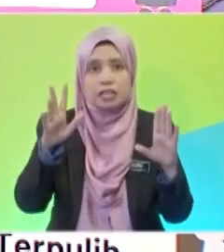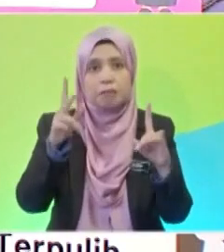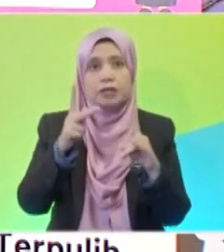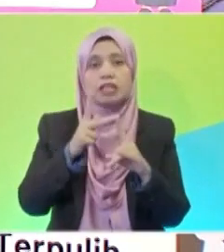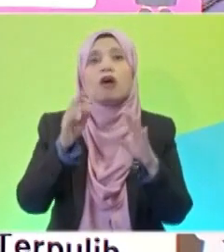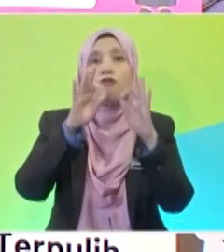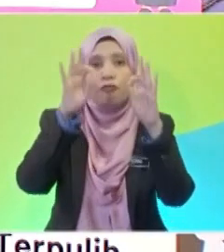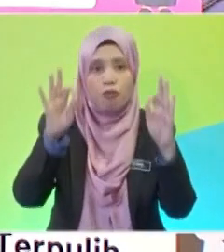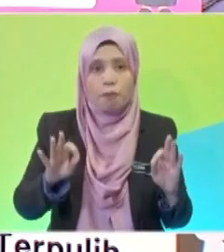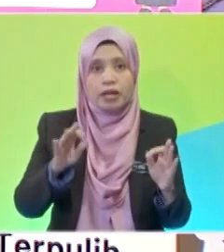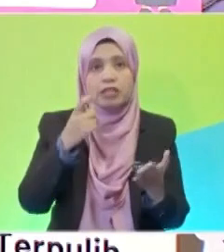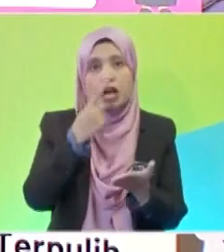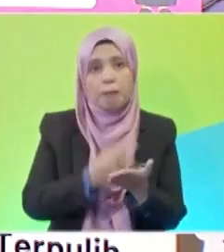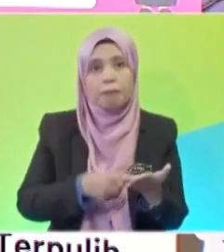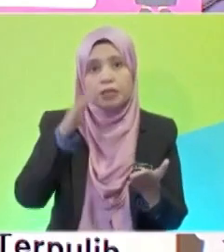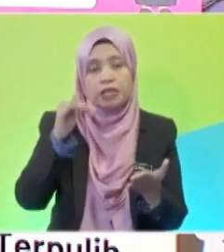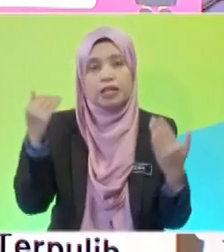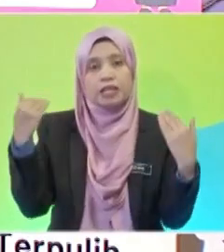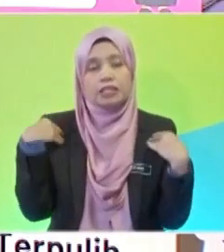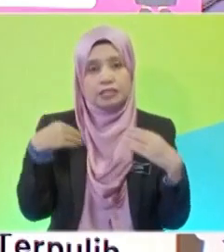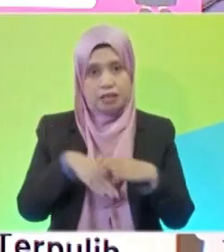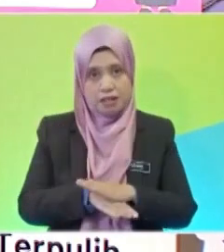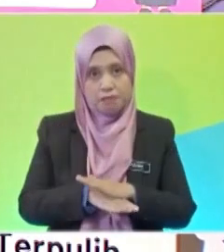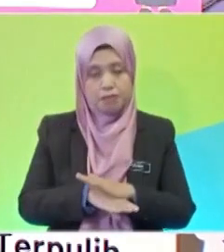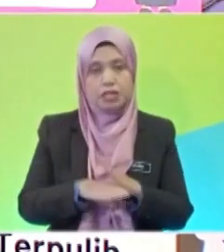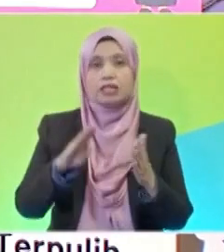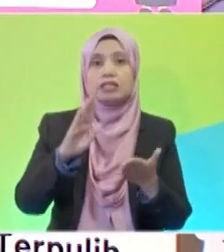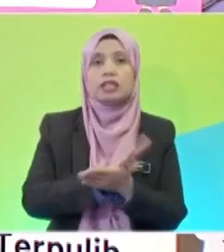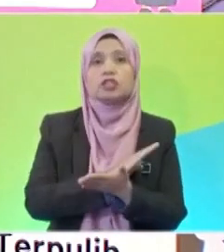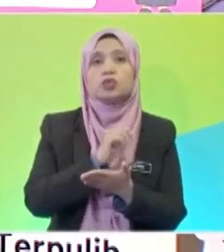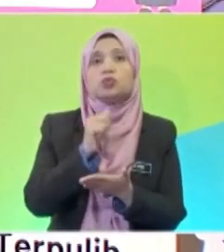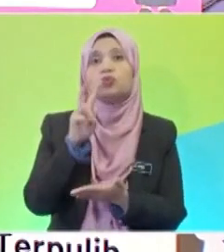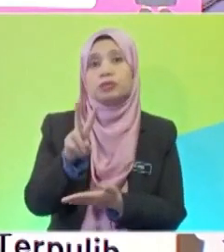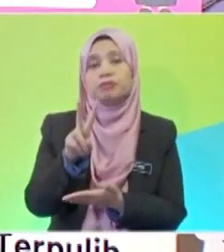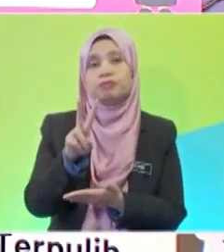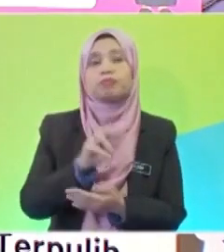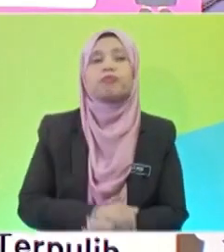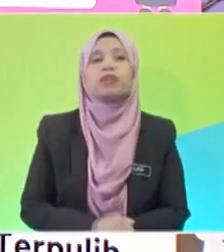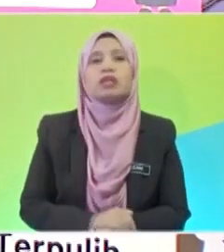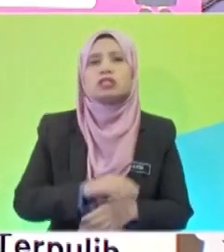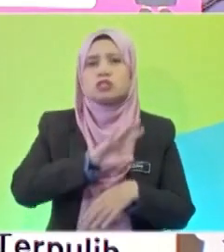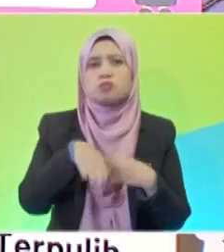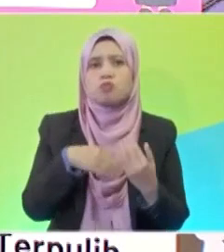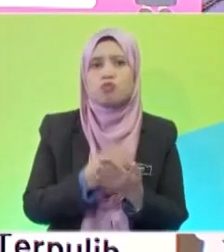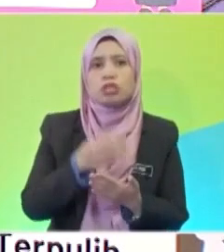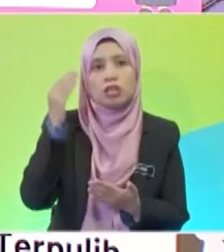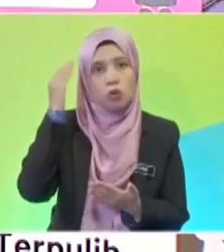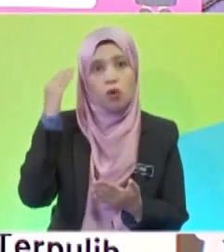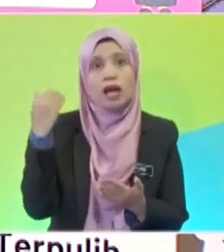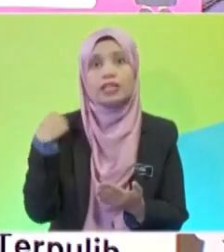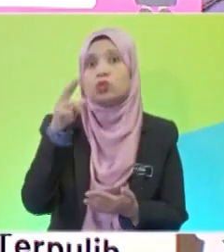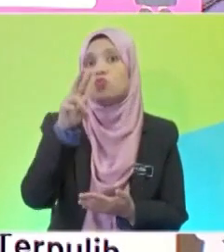format apa yang ada dalam kertas 2 prinsip perakaunan. Okey, yang pertama murid-murid seperti awak temu semua sedia maklum, kita ada dua